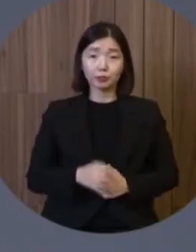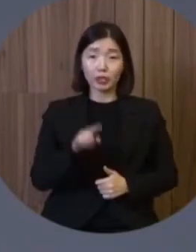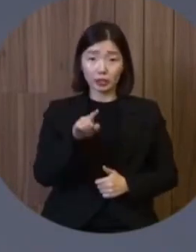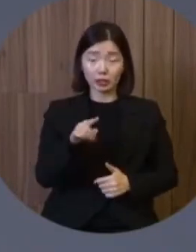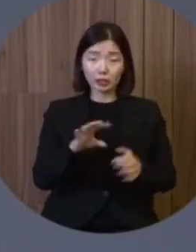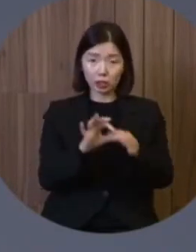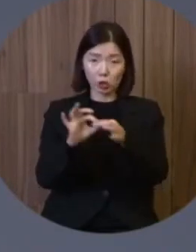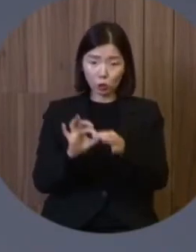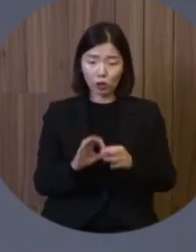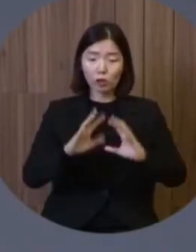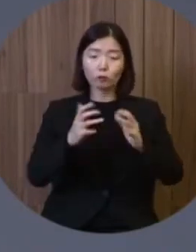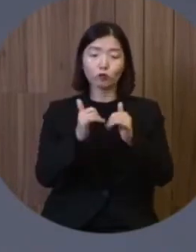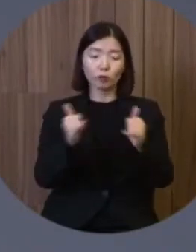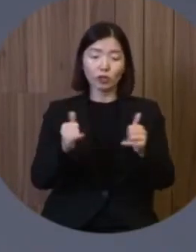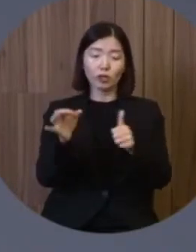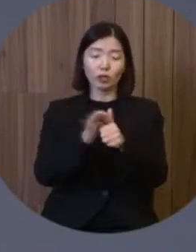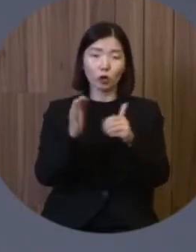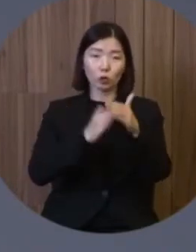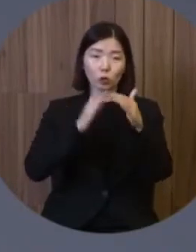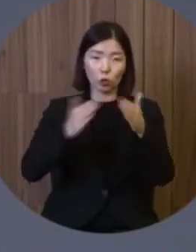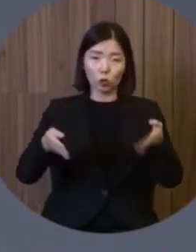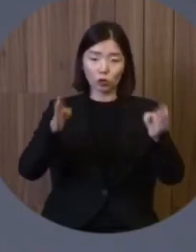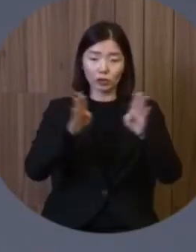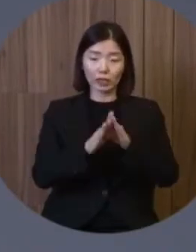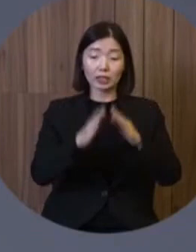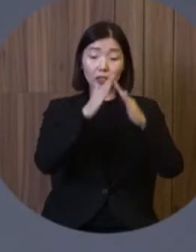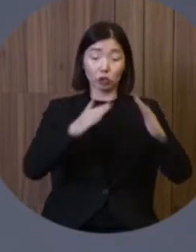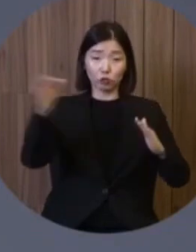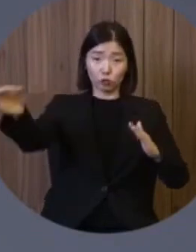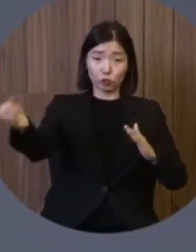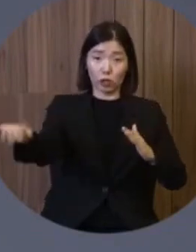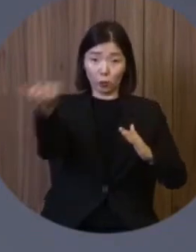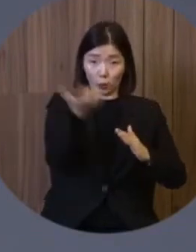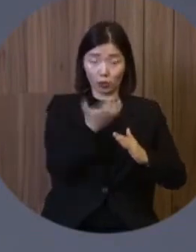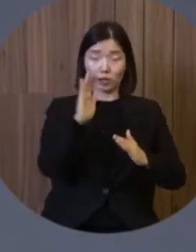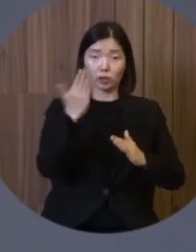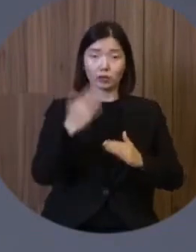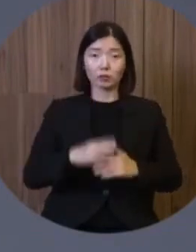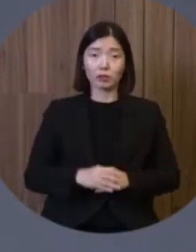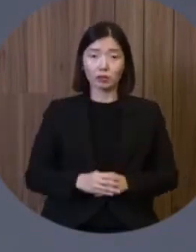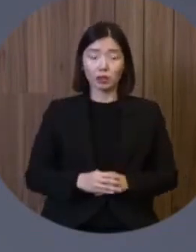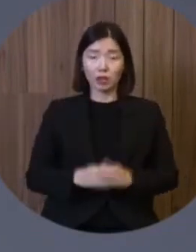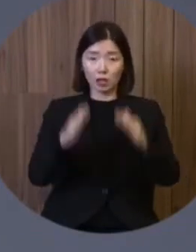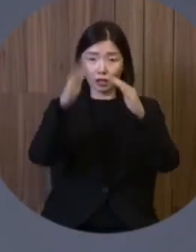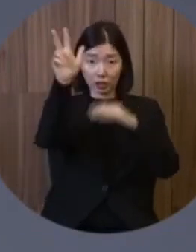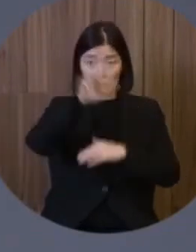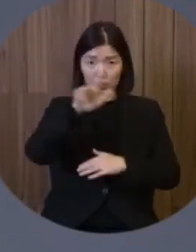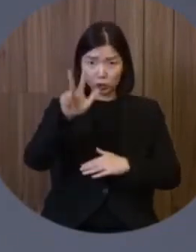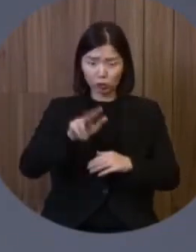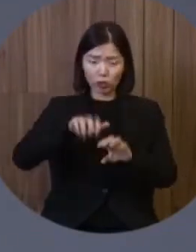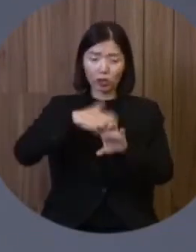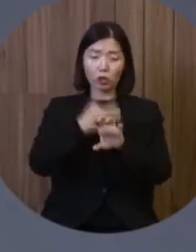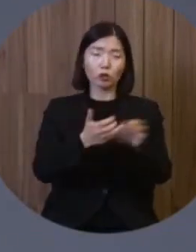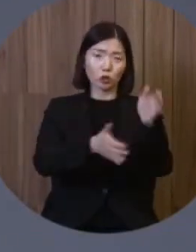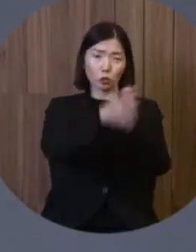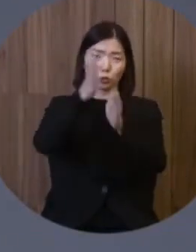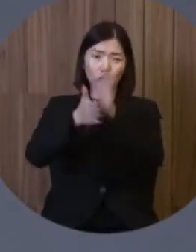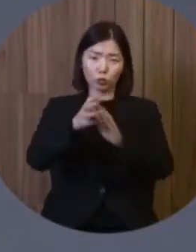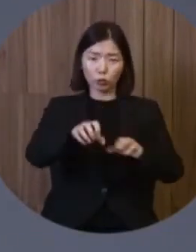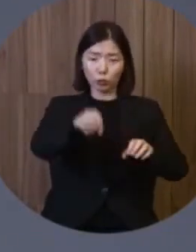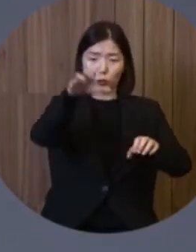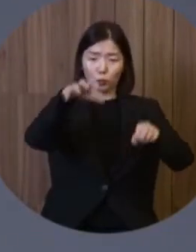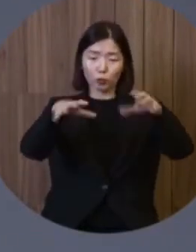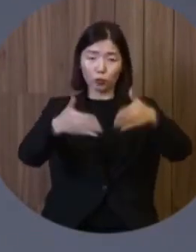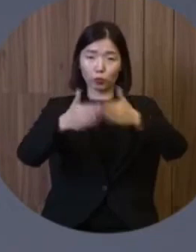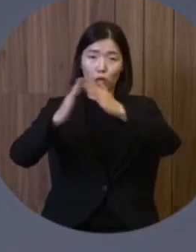해서 국민연금공단은 전주로 옮겨왔습니다. 전국의 혁신도시가